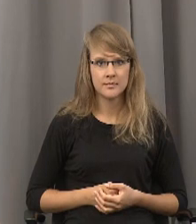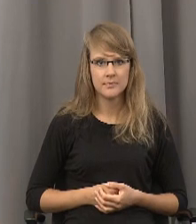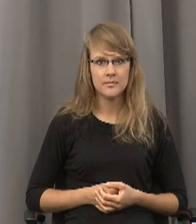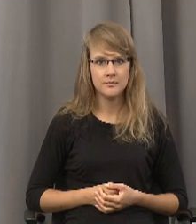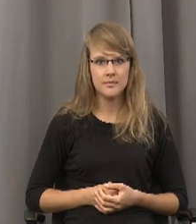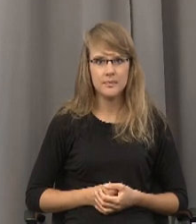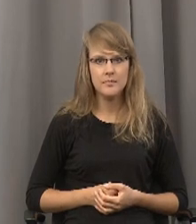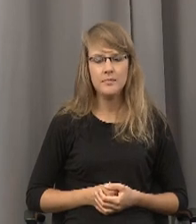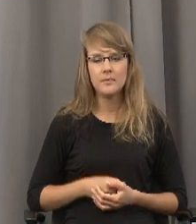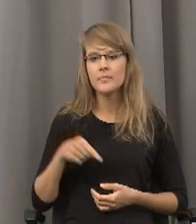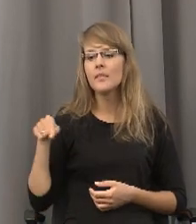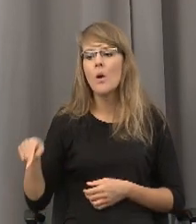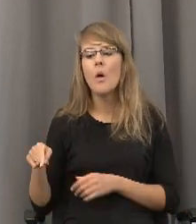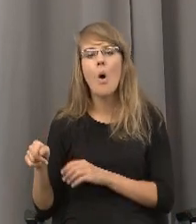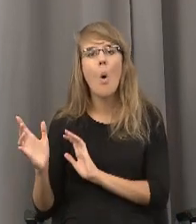I kim jest opiekun?